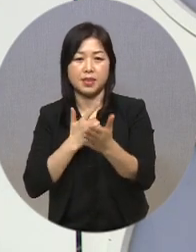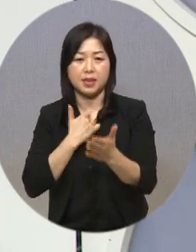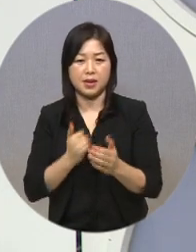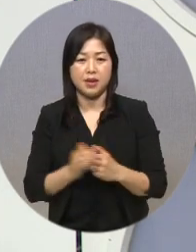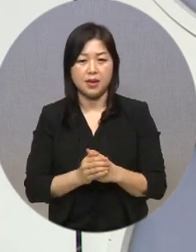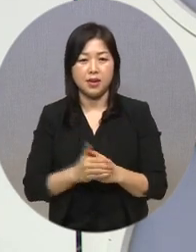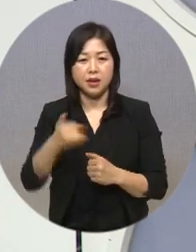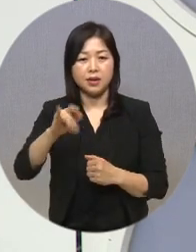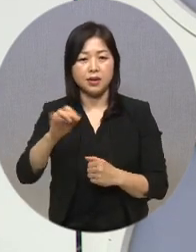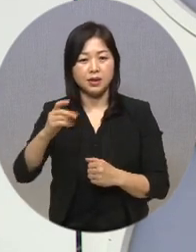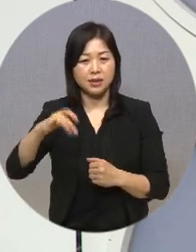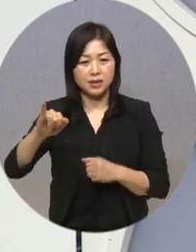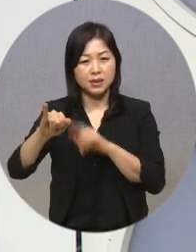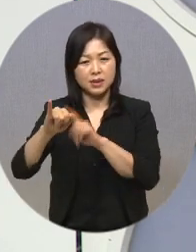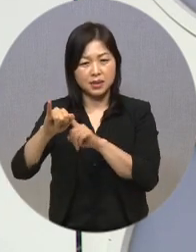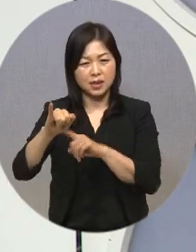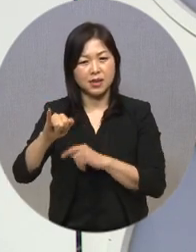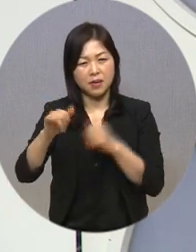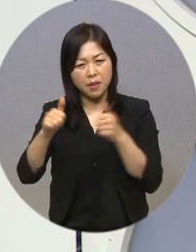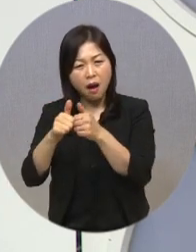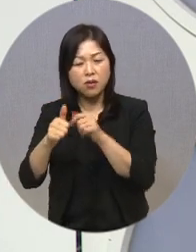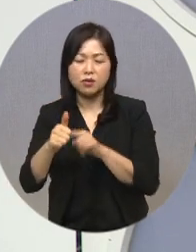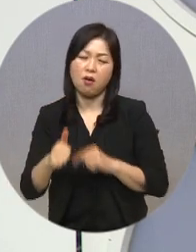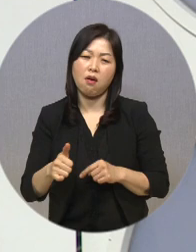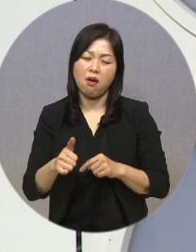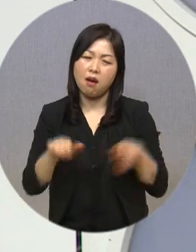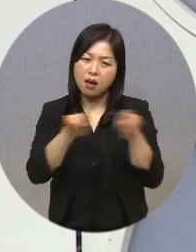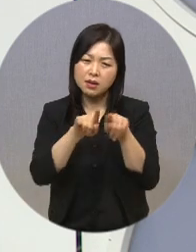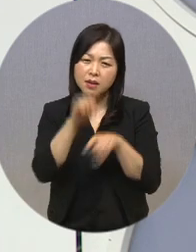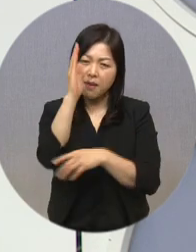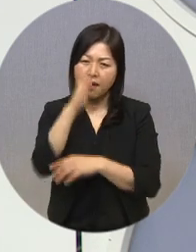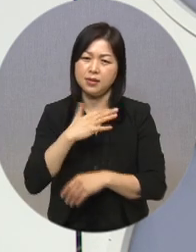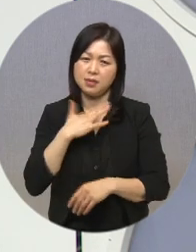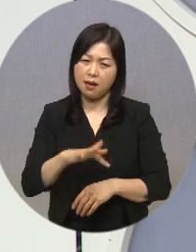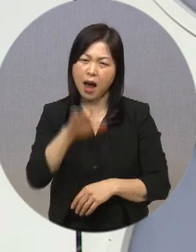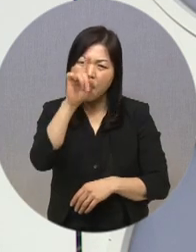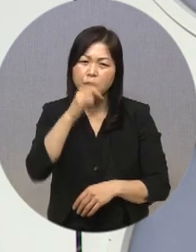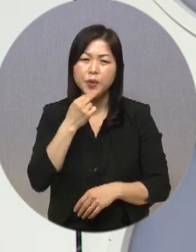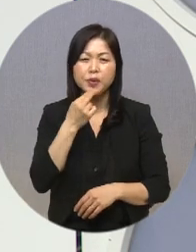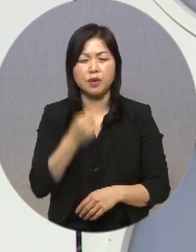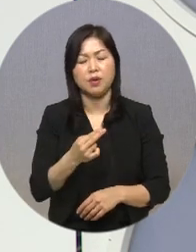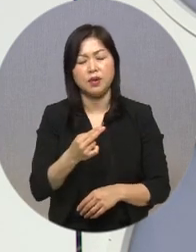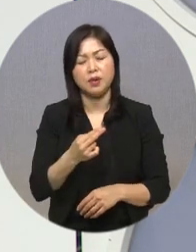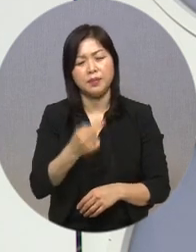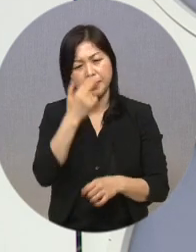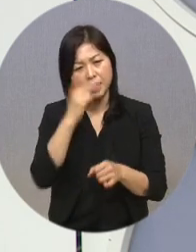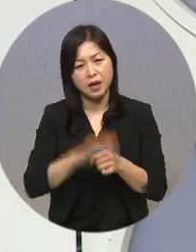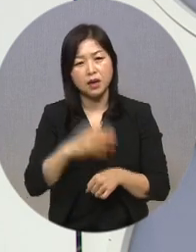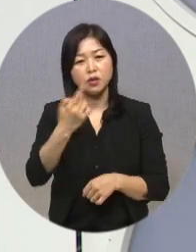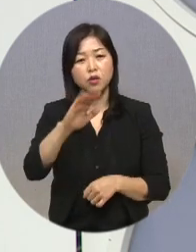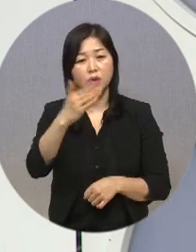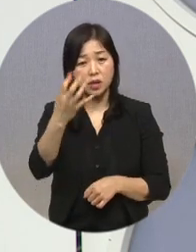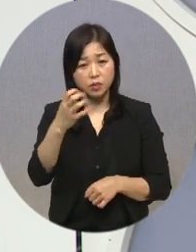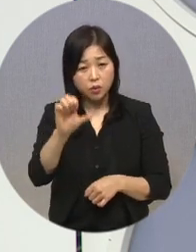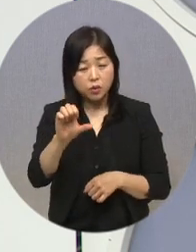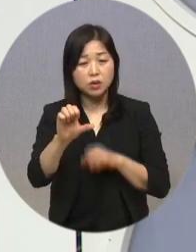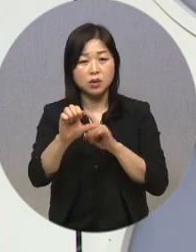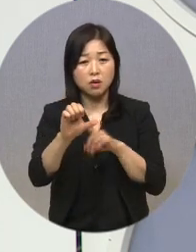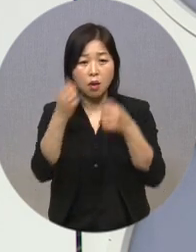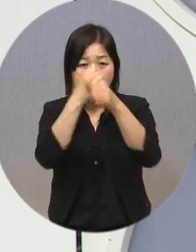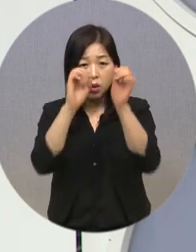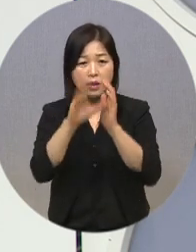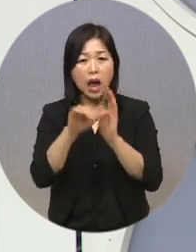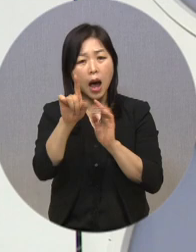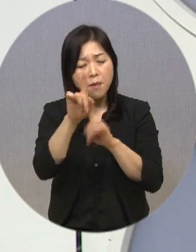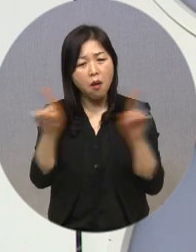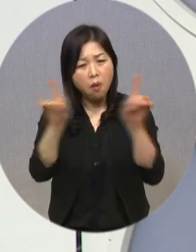김그리치 붙잡고 한 번도 없었다는 게 말이 되느냐? 이번에 그래도 1945년에 독립돼 갖고 한번 해야 될